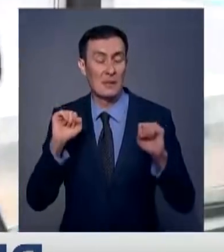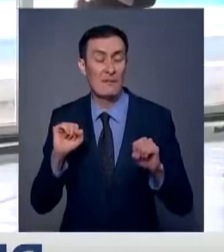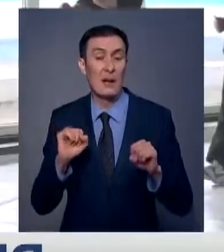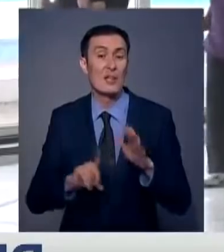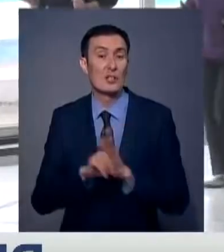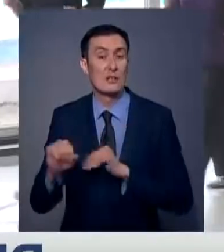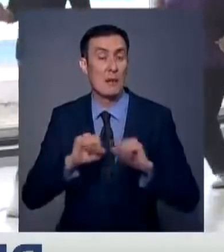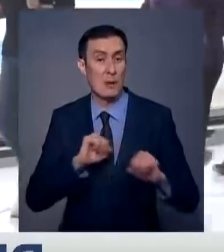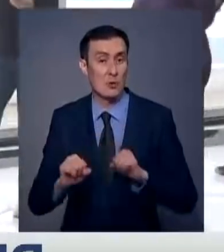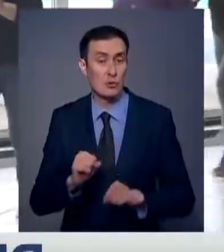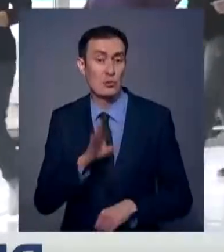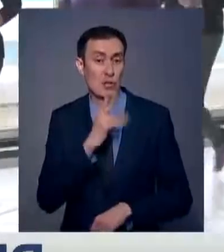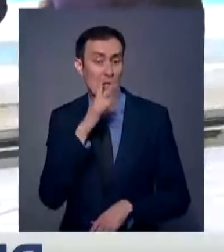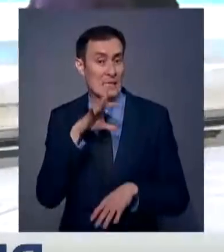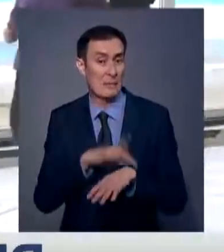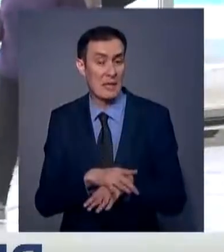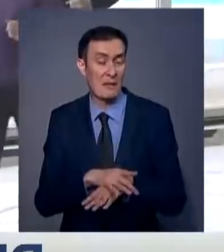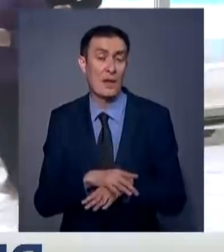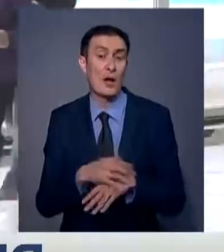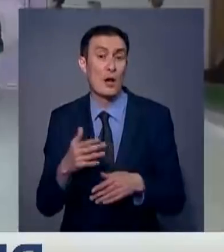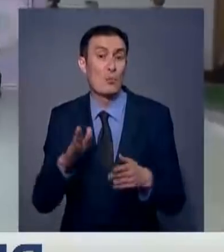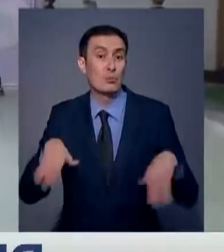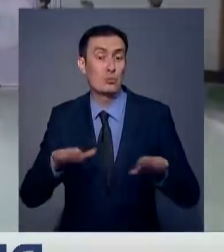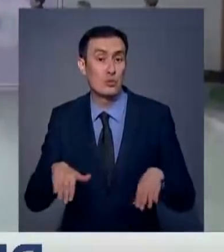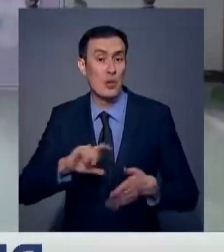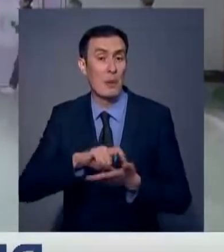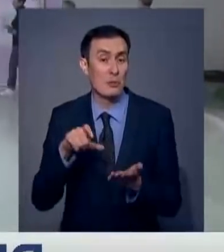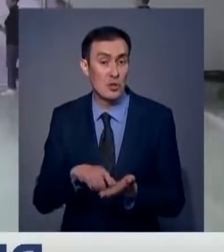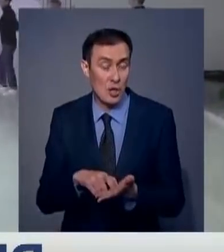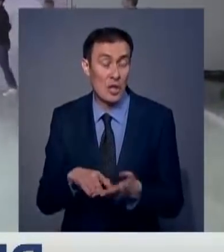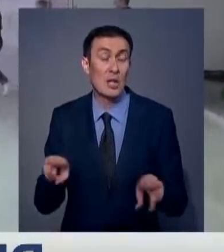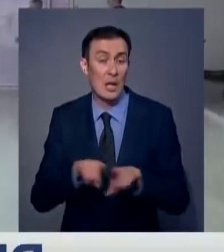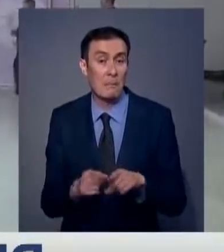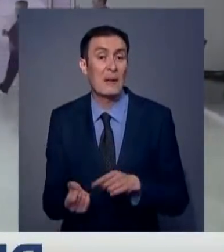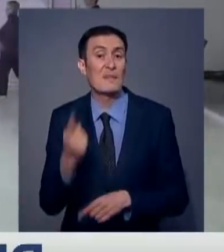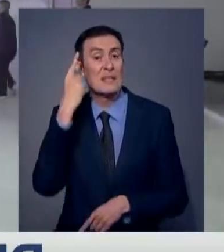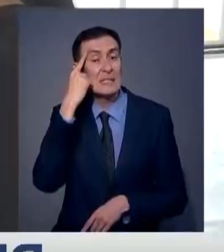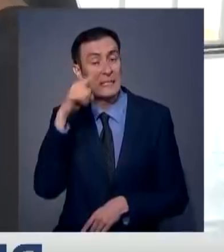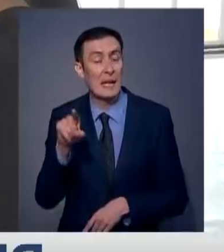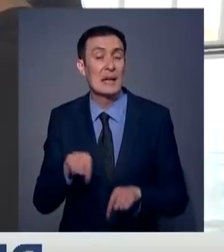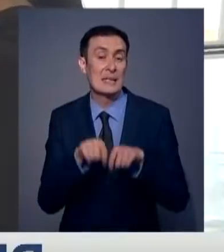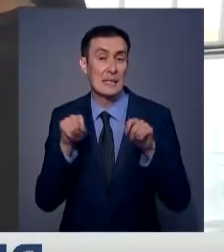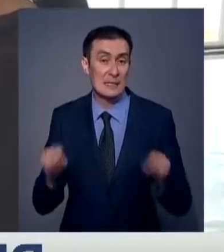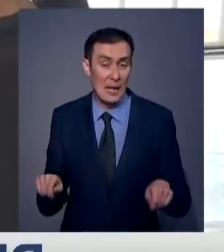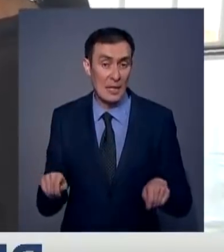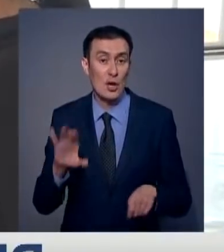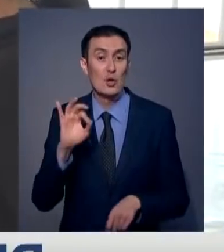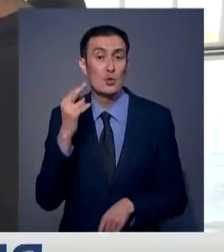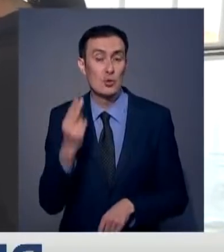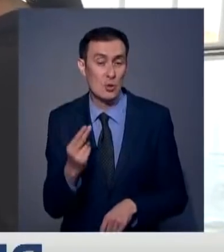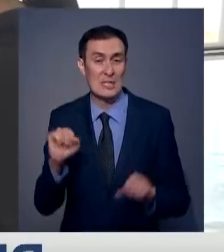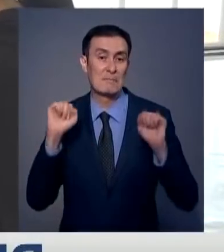на пробежку, женщина заметила на набережной пустующее помещение. Так и появилась идея создания